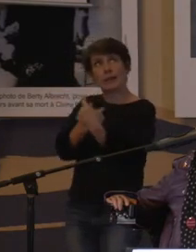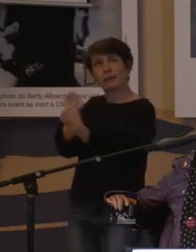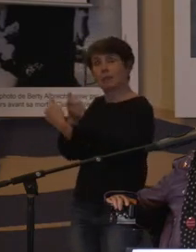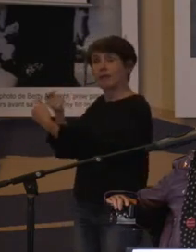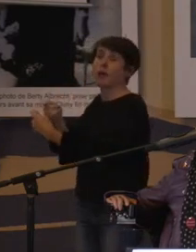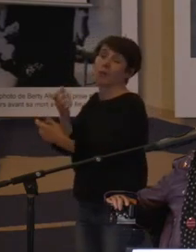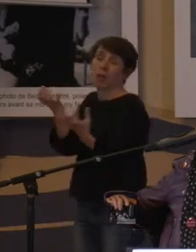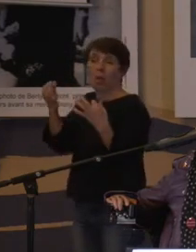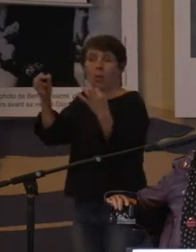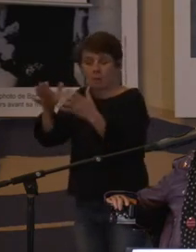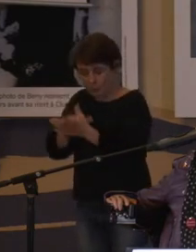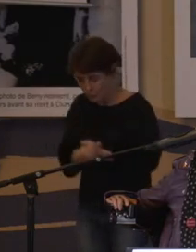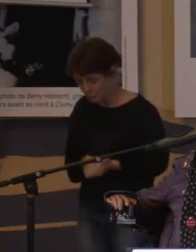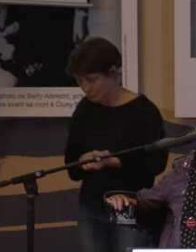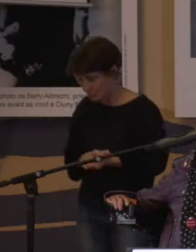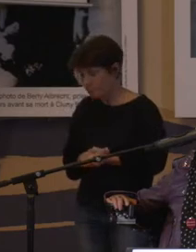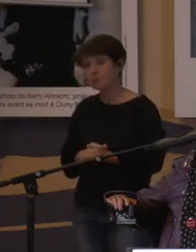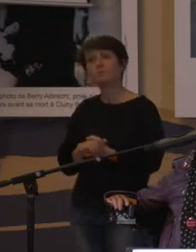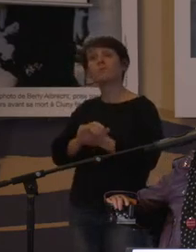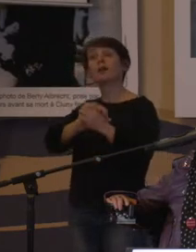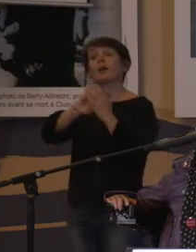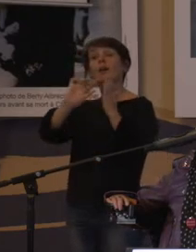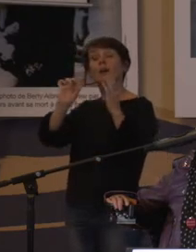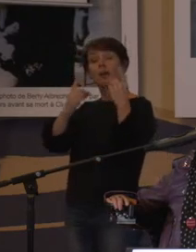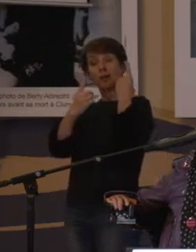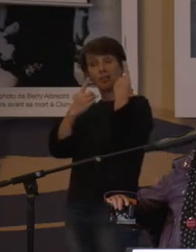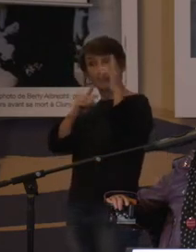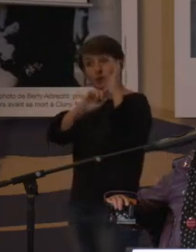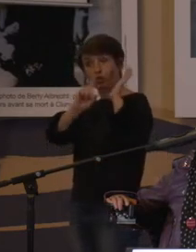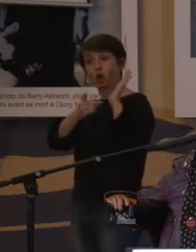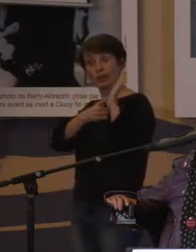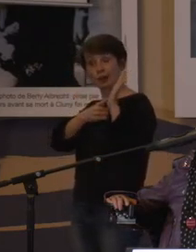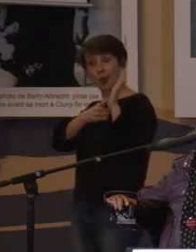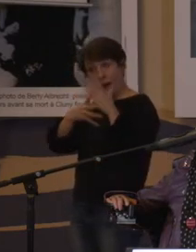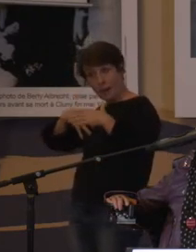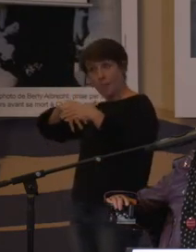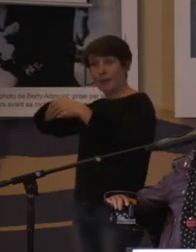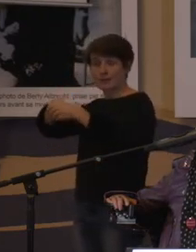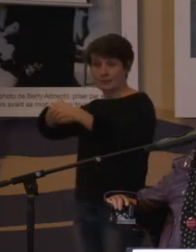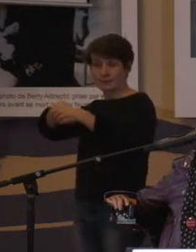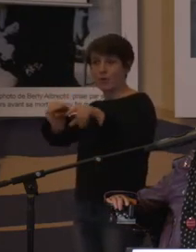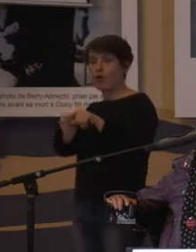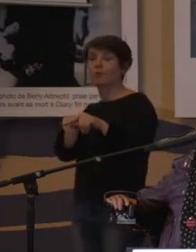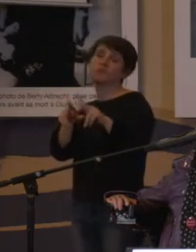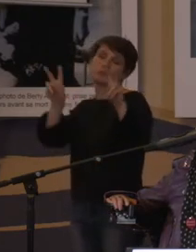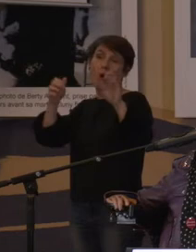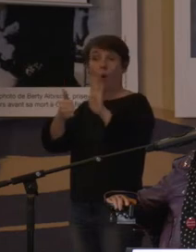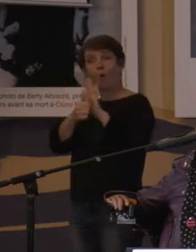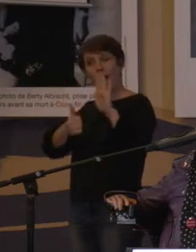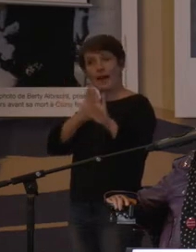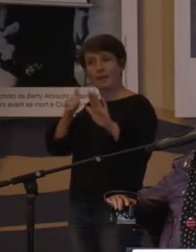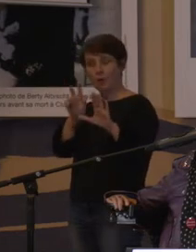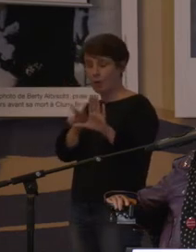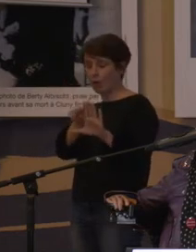Convention. Il faut savoir que le défenseur des droits y a participé en sa qualité de mécanisme de contrôle indépendant. On peut